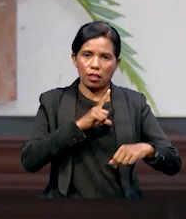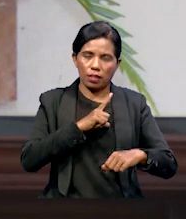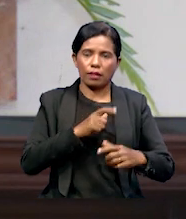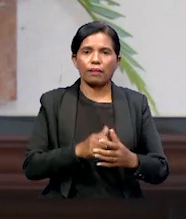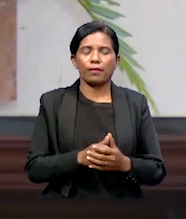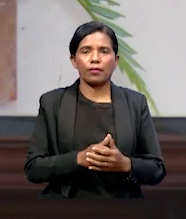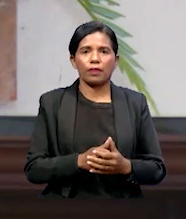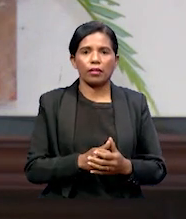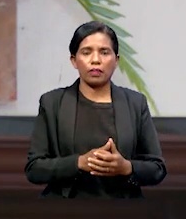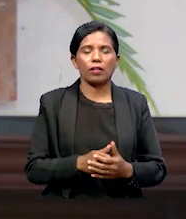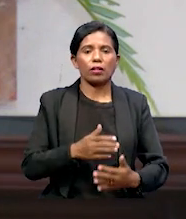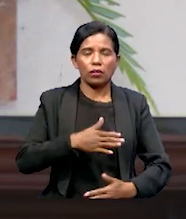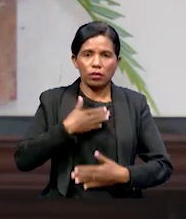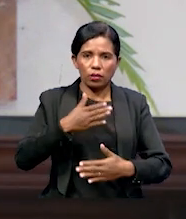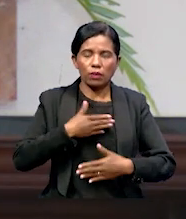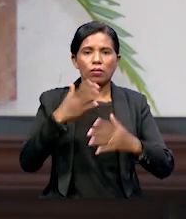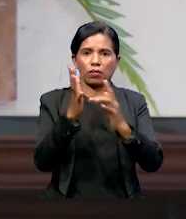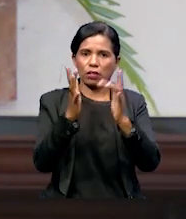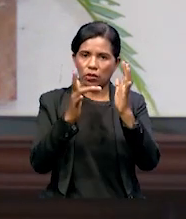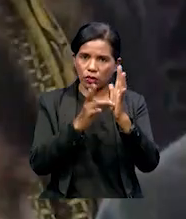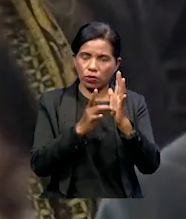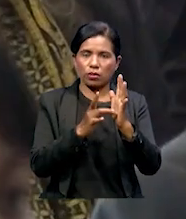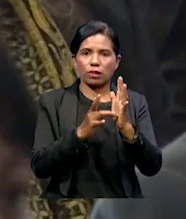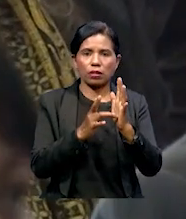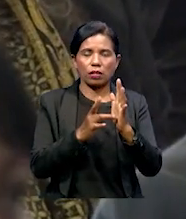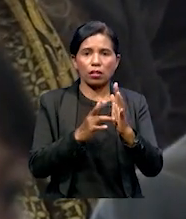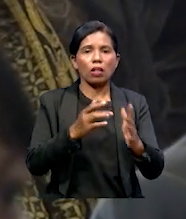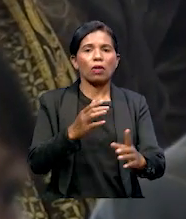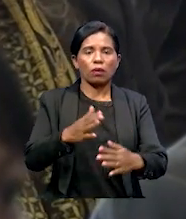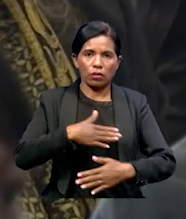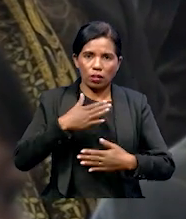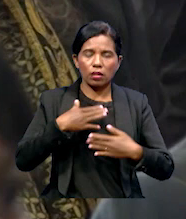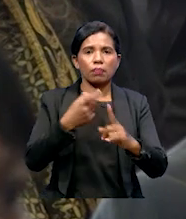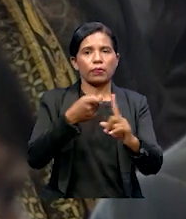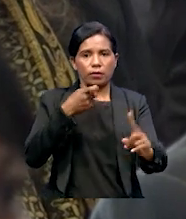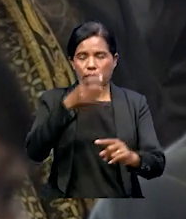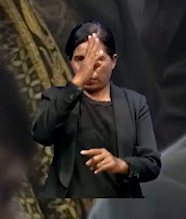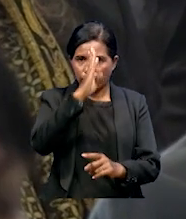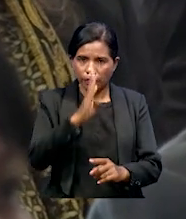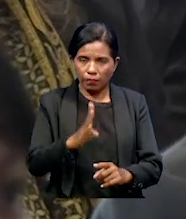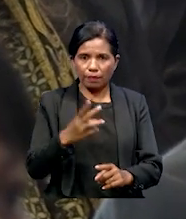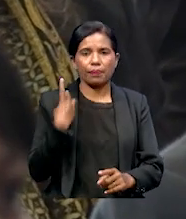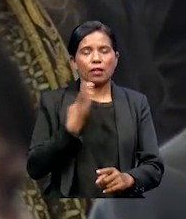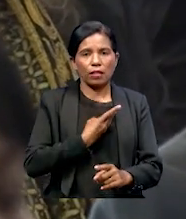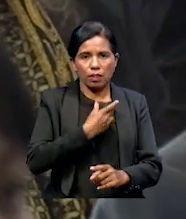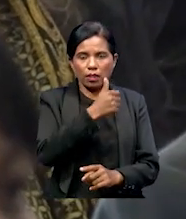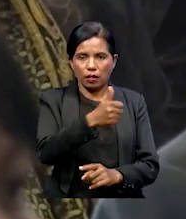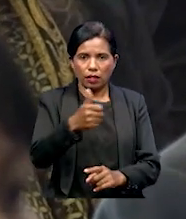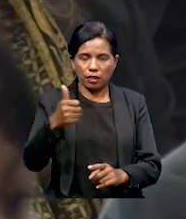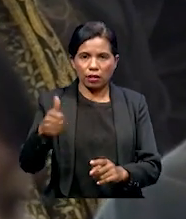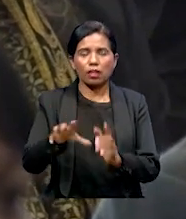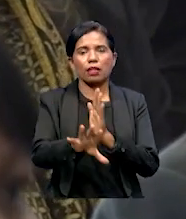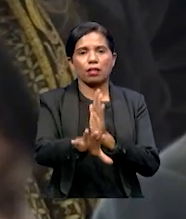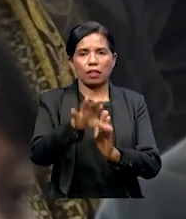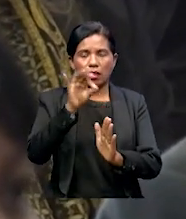Solo Jesus ninien. Solo kidane mai husi maroma. Nebe ita ida hetan